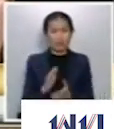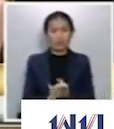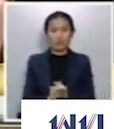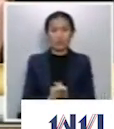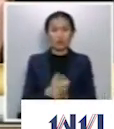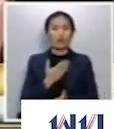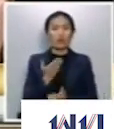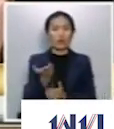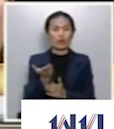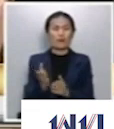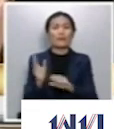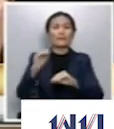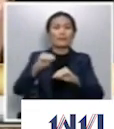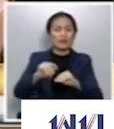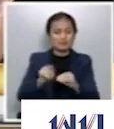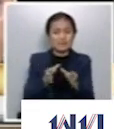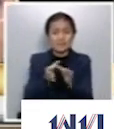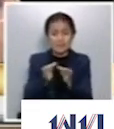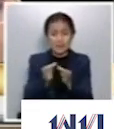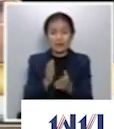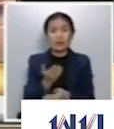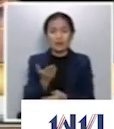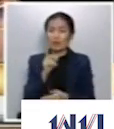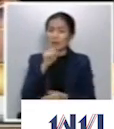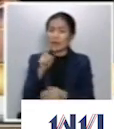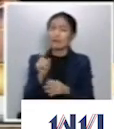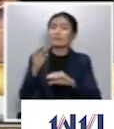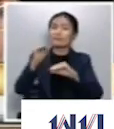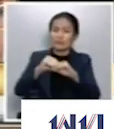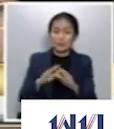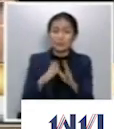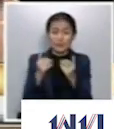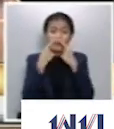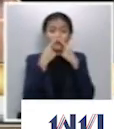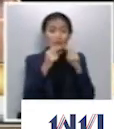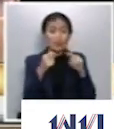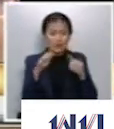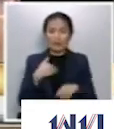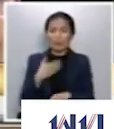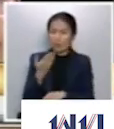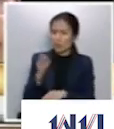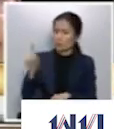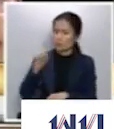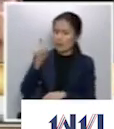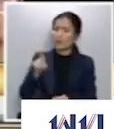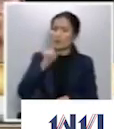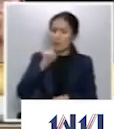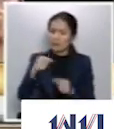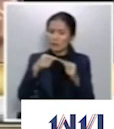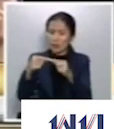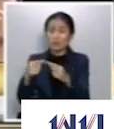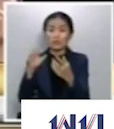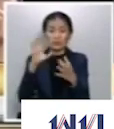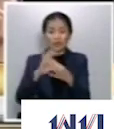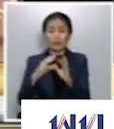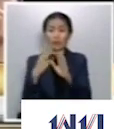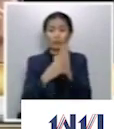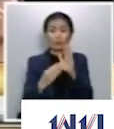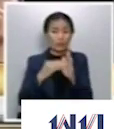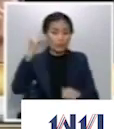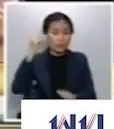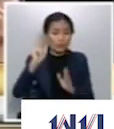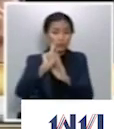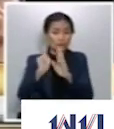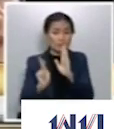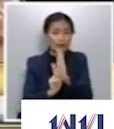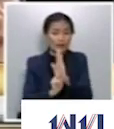นิดนึงนะคะในส่วนที่ท่านรัฐมนตรีว่าการได้ตอบไปเมื่อสักครู่นี้การให้ความรู้ในเรื่องกฎหมายนี่ดิฉันได้เคยเข้า